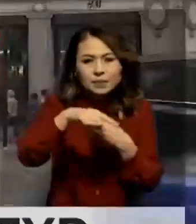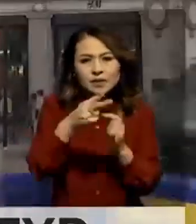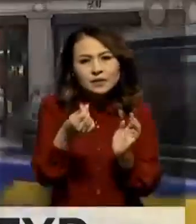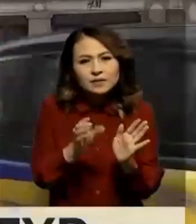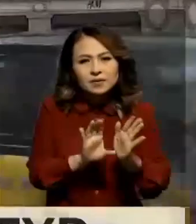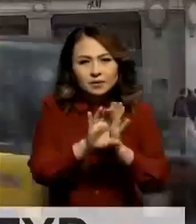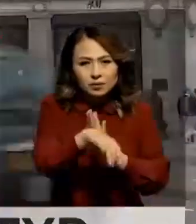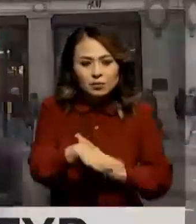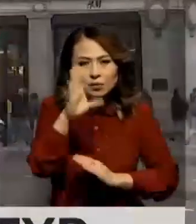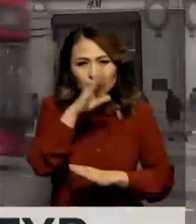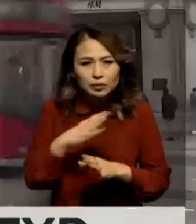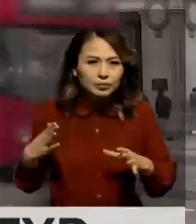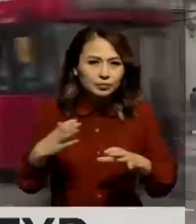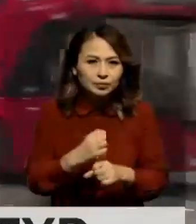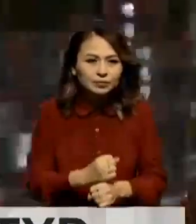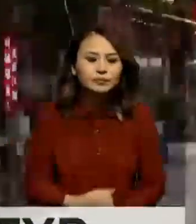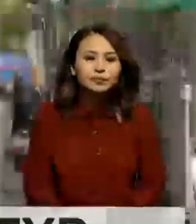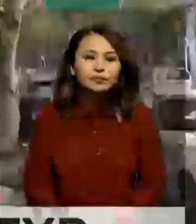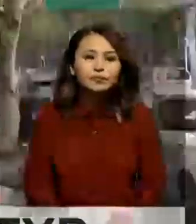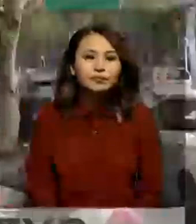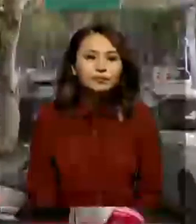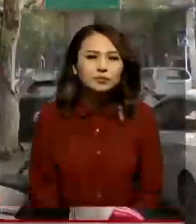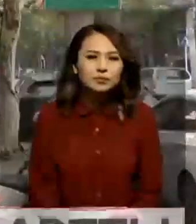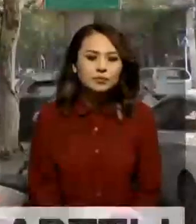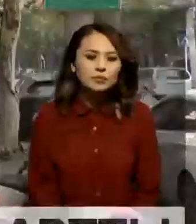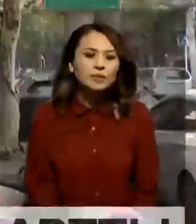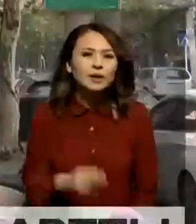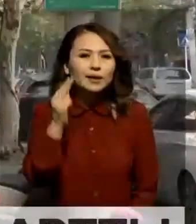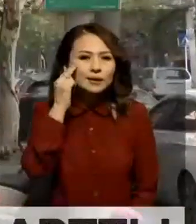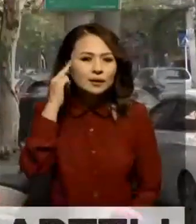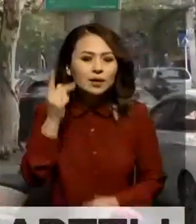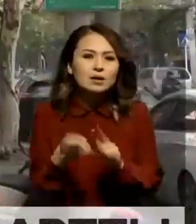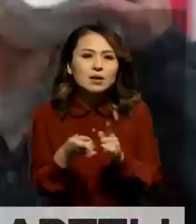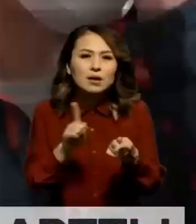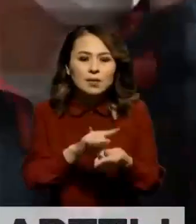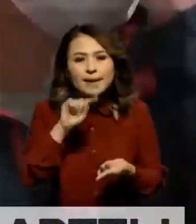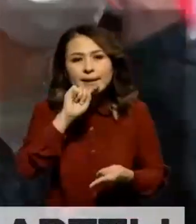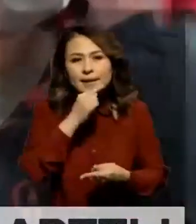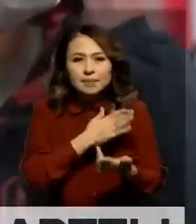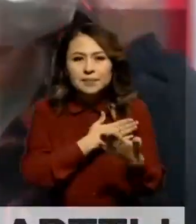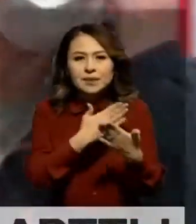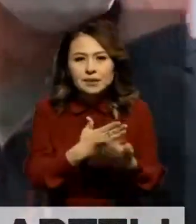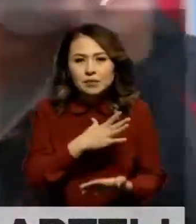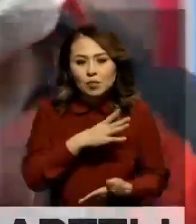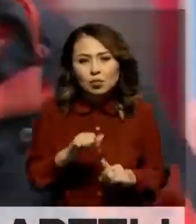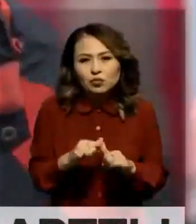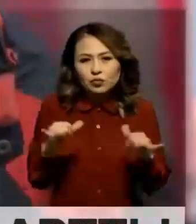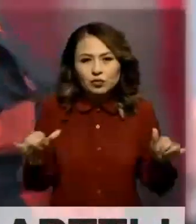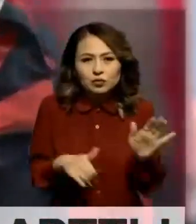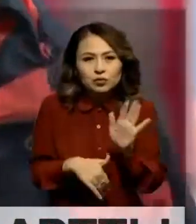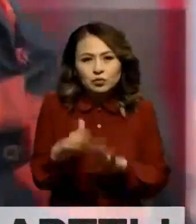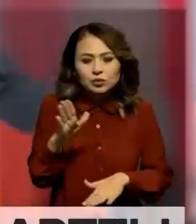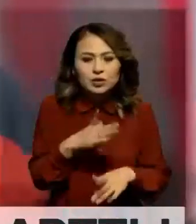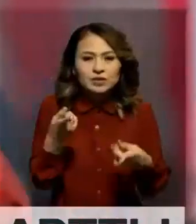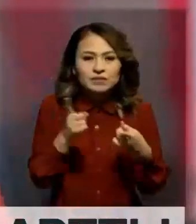инвестиция төмендеуі мүмкін дейді мамандар. Ал Қытайда керісінше экономикалық белсенділік артып келеді.